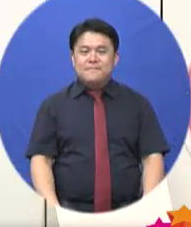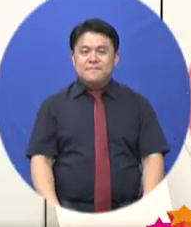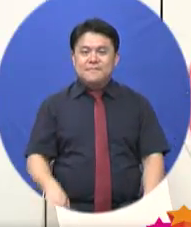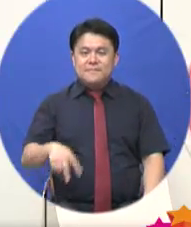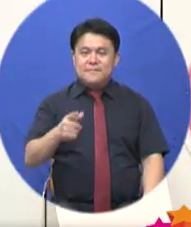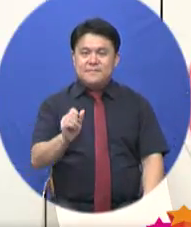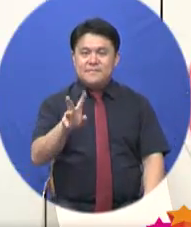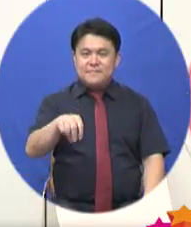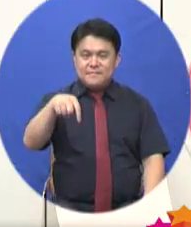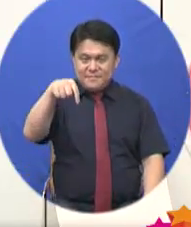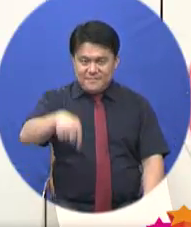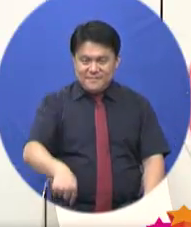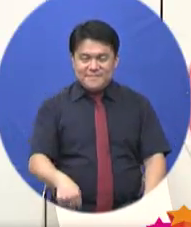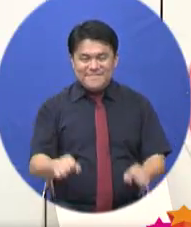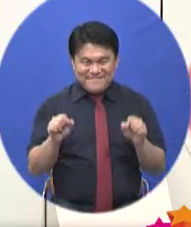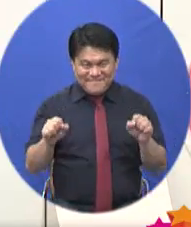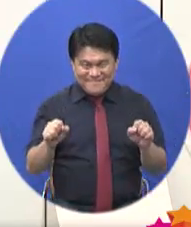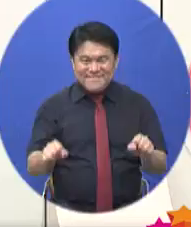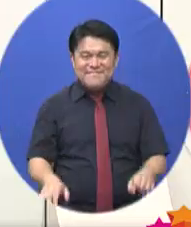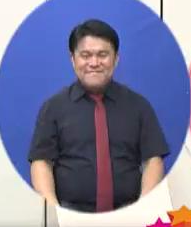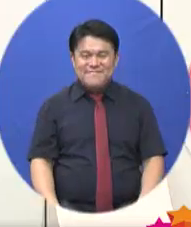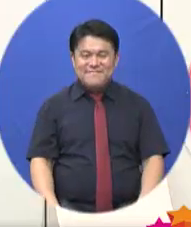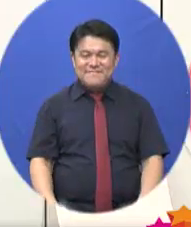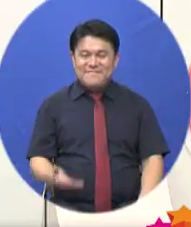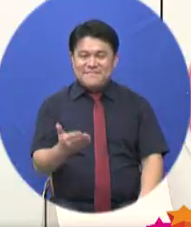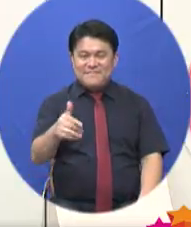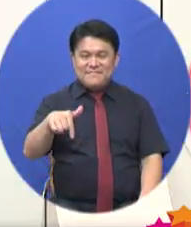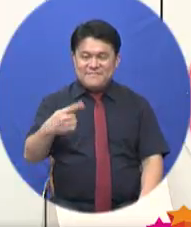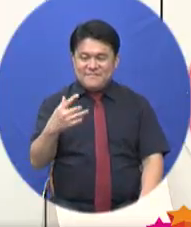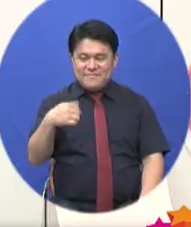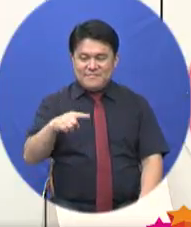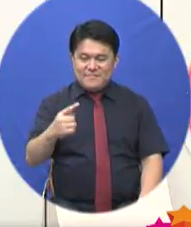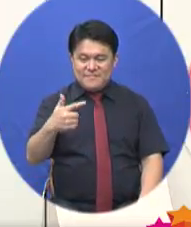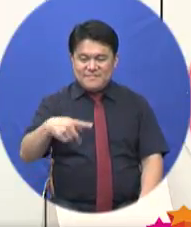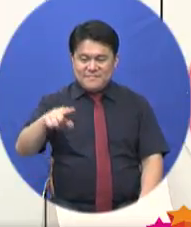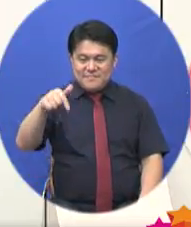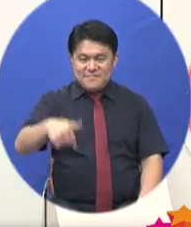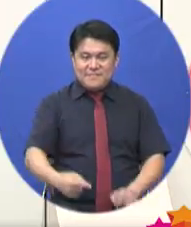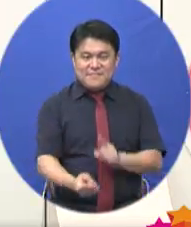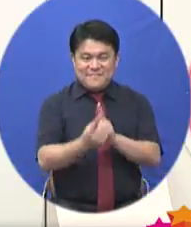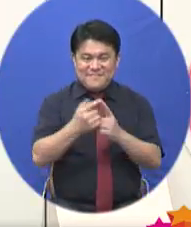씨. 네. 아유, 네. 우리, 예, 고원성님 반갑습니다.